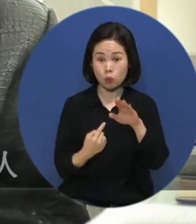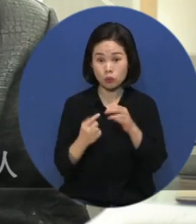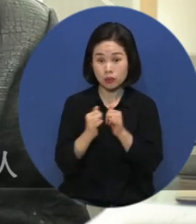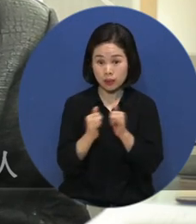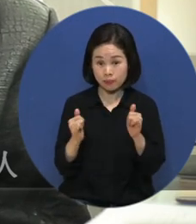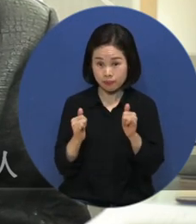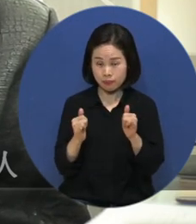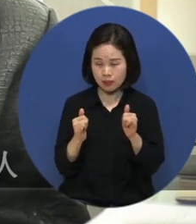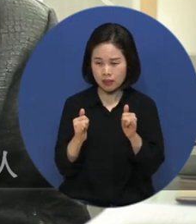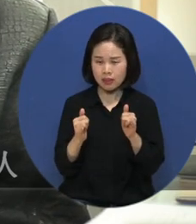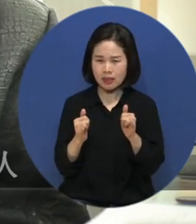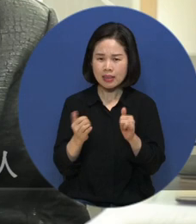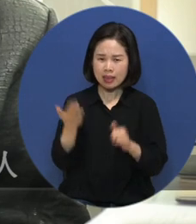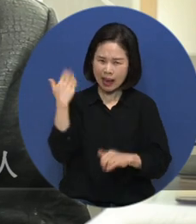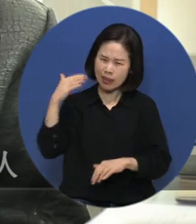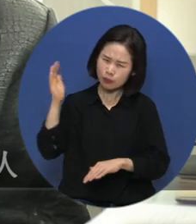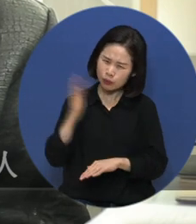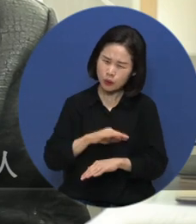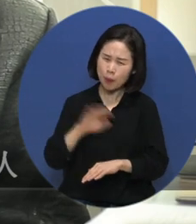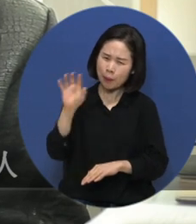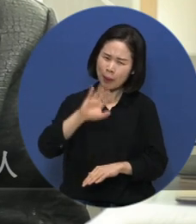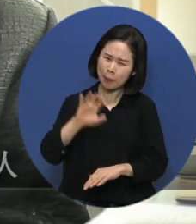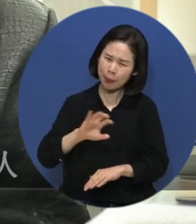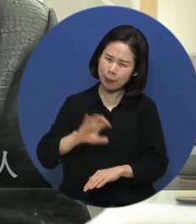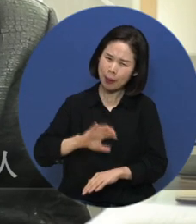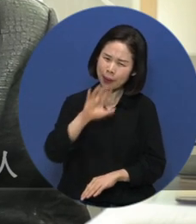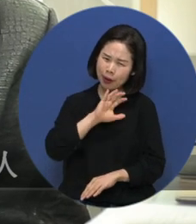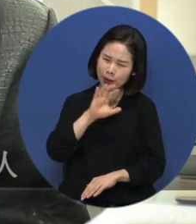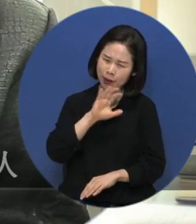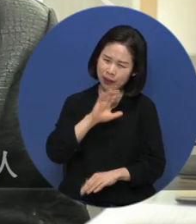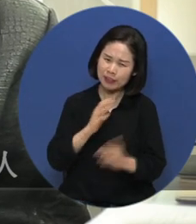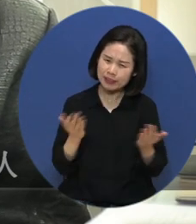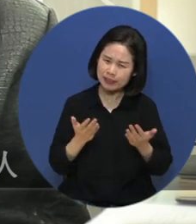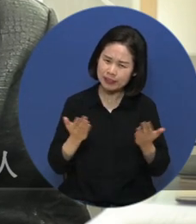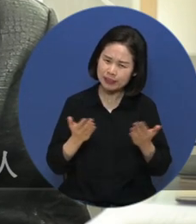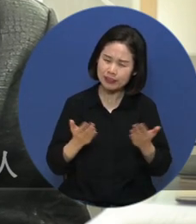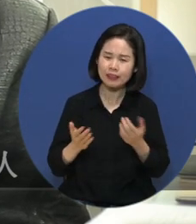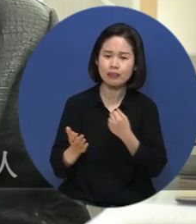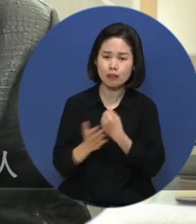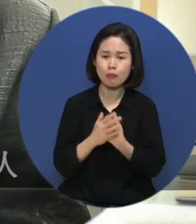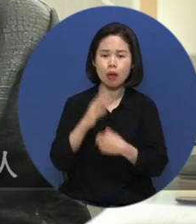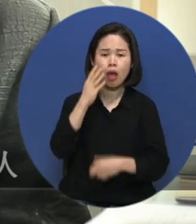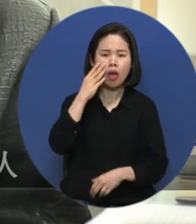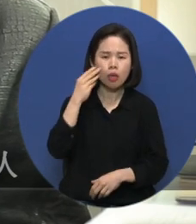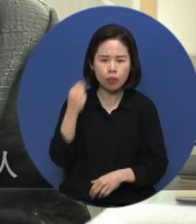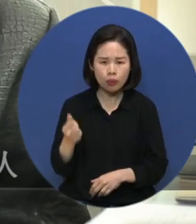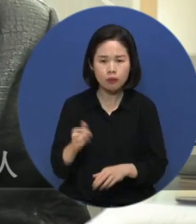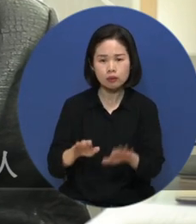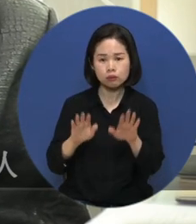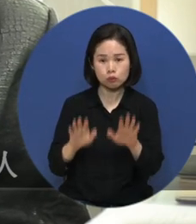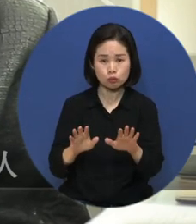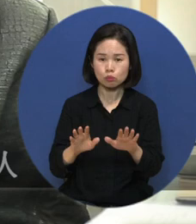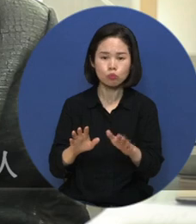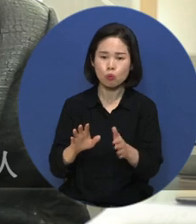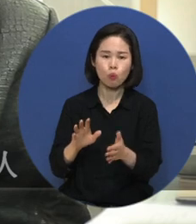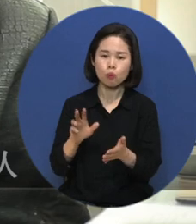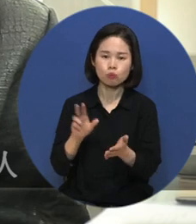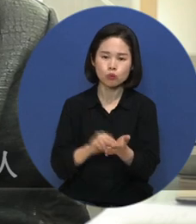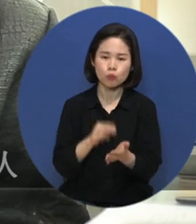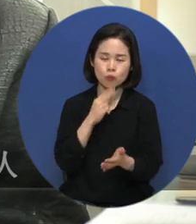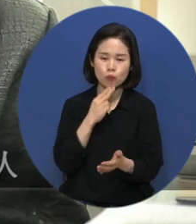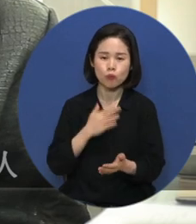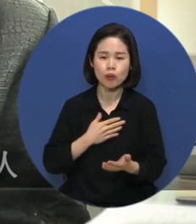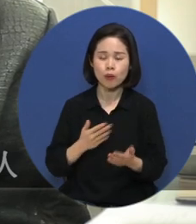기간 반복 작업을 함으로써 숙련이 돼 있고 지금은 별 무리 없이 또 자기가 하는 일에